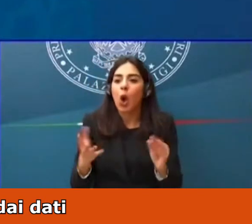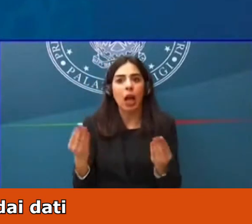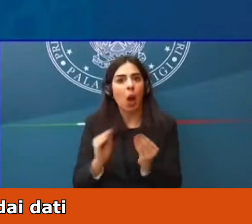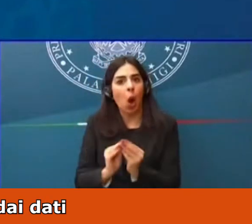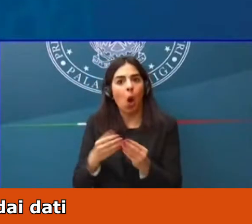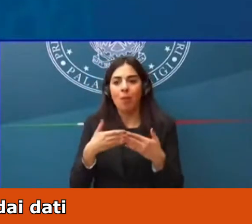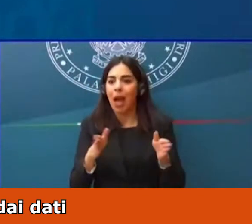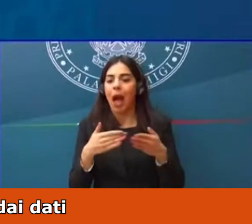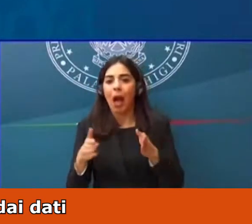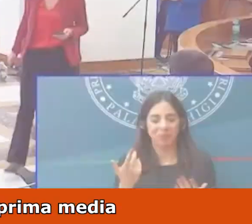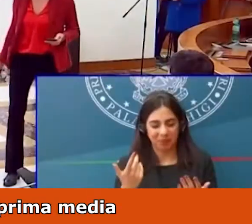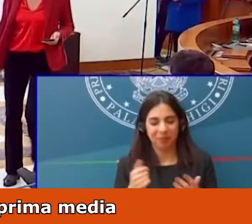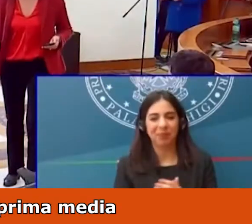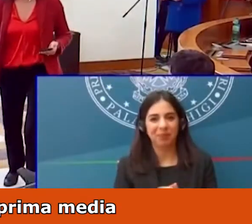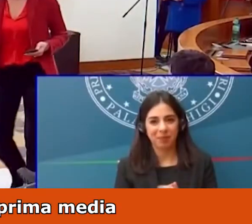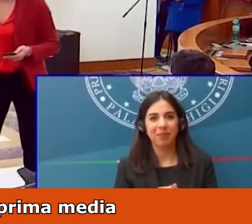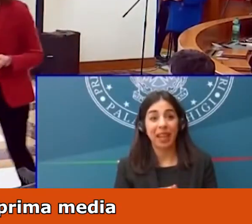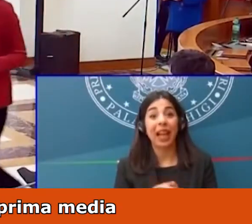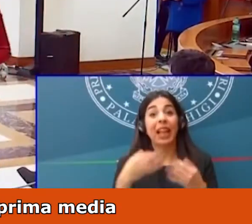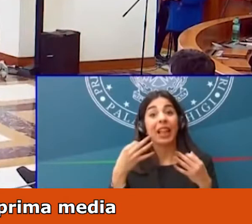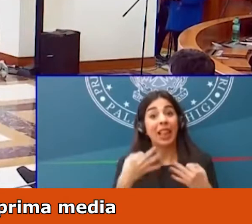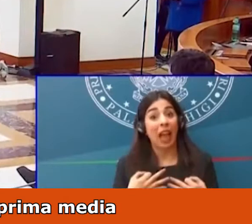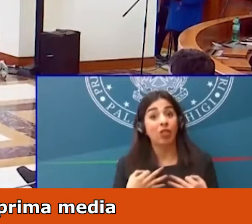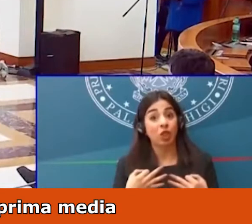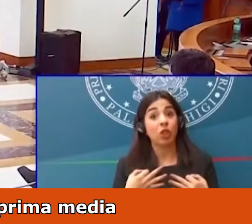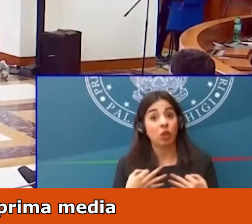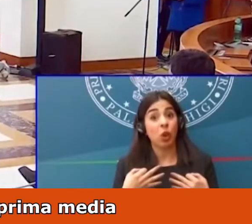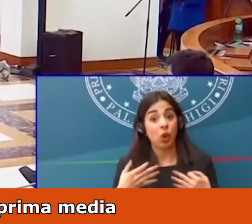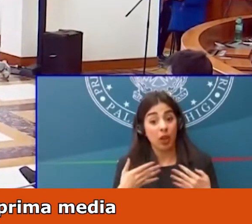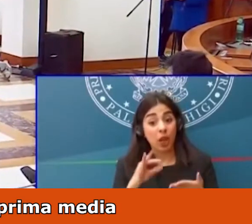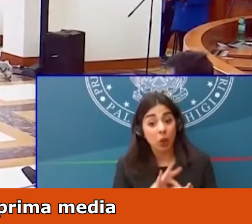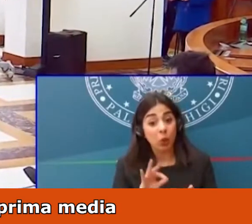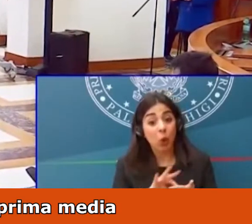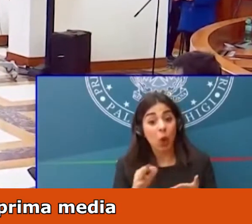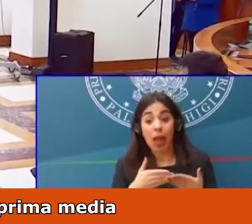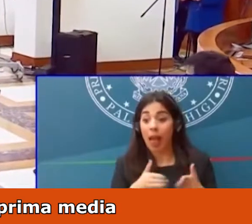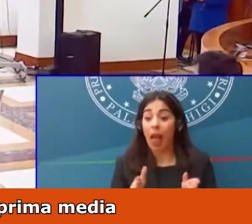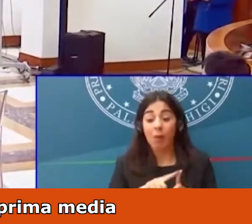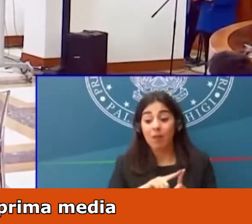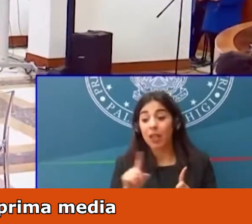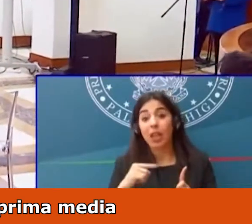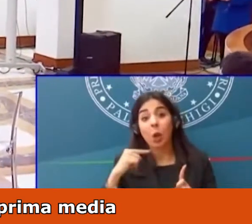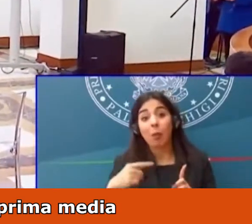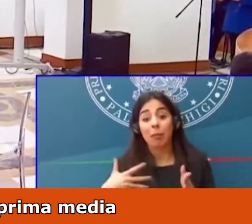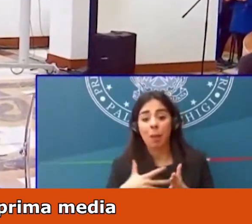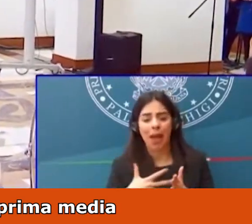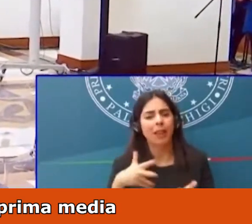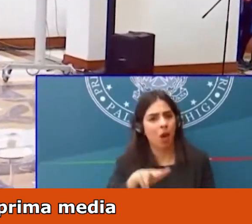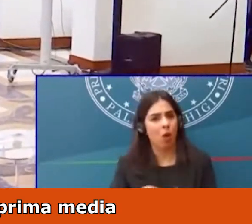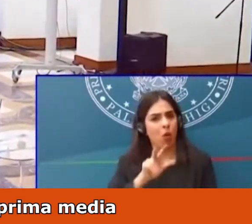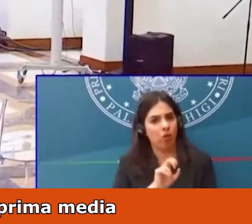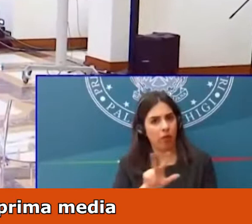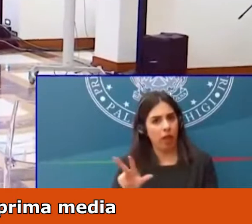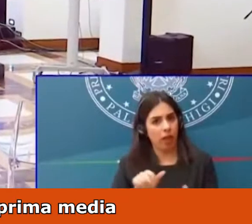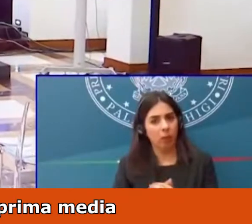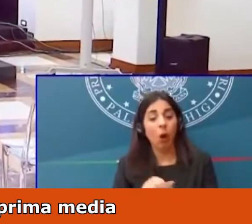che abbiamo a disposizione. Si conferma la decisione di riaprire fino alla prima media. E il ministro